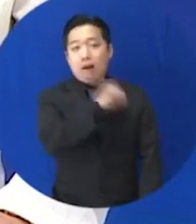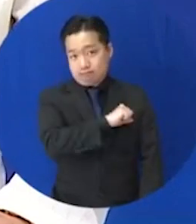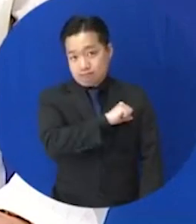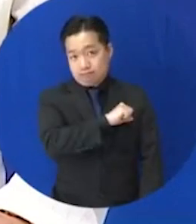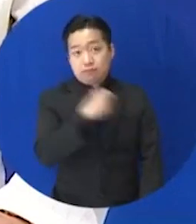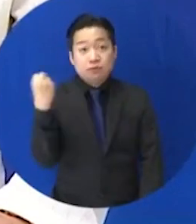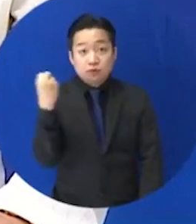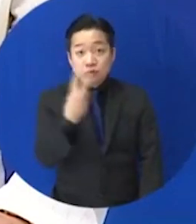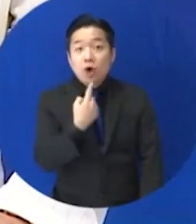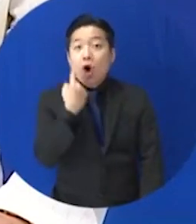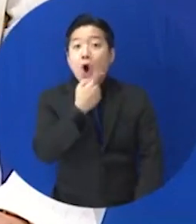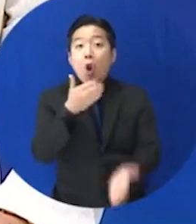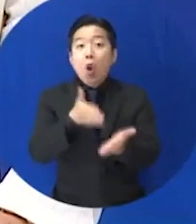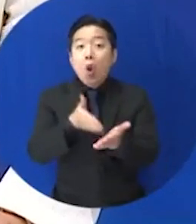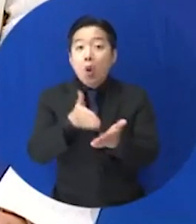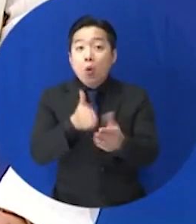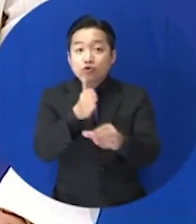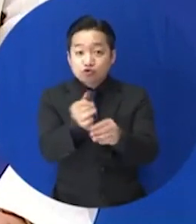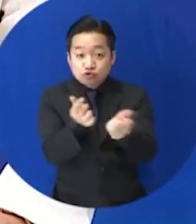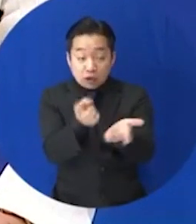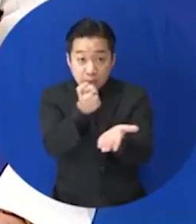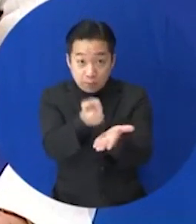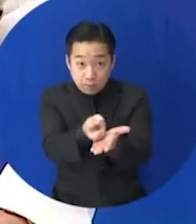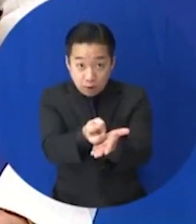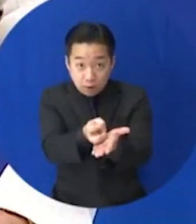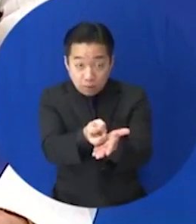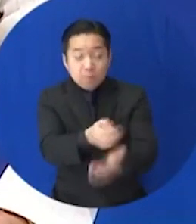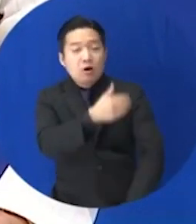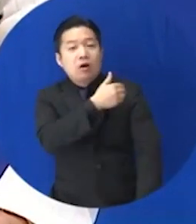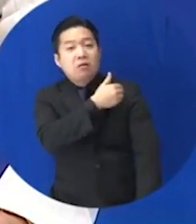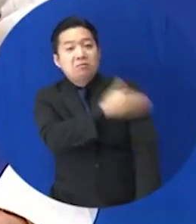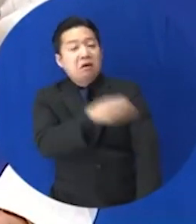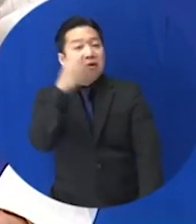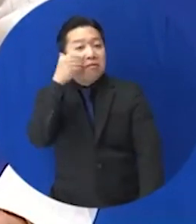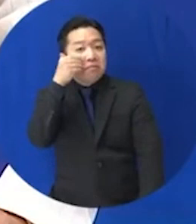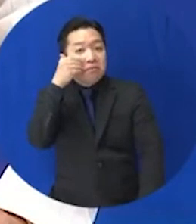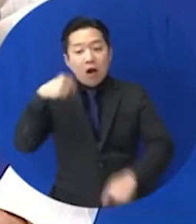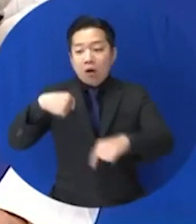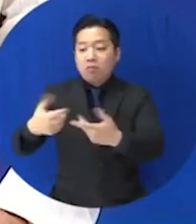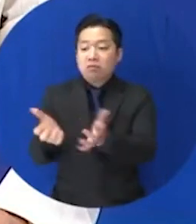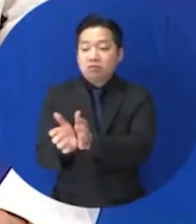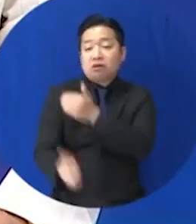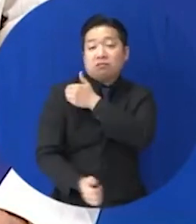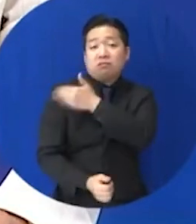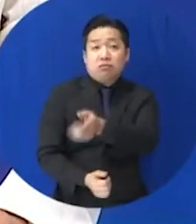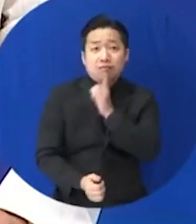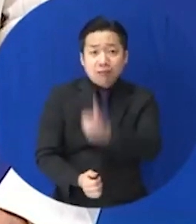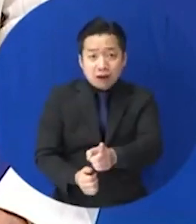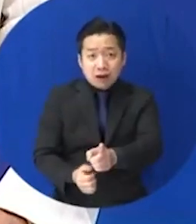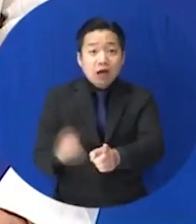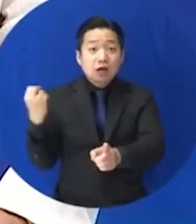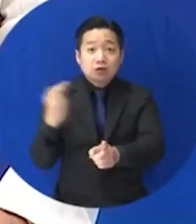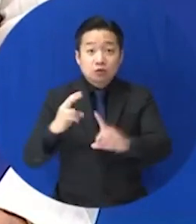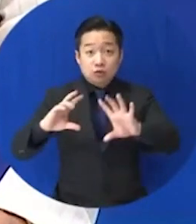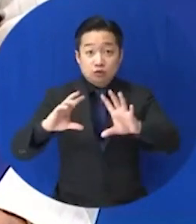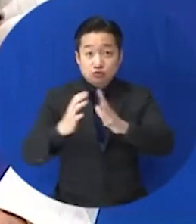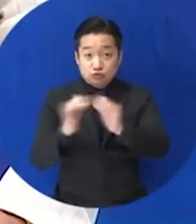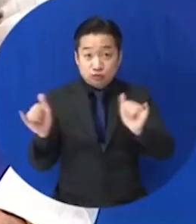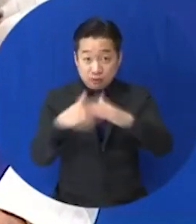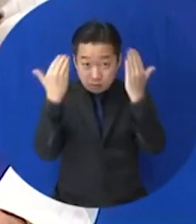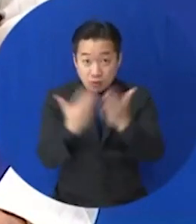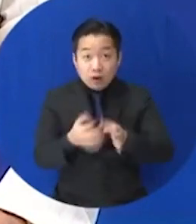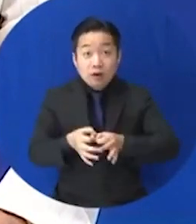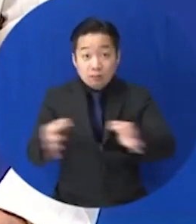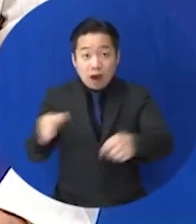언론중재법에 대해서도 지켜보는 입장, 원내에서 알아서 할 일, 이렇게 말씀하셨고요. 전 국민 재난지원